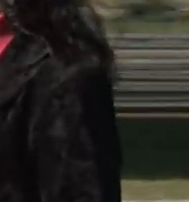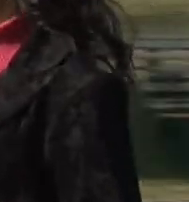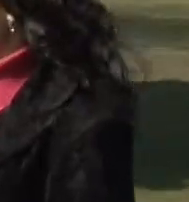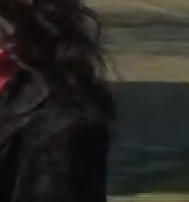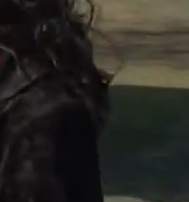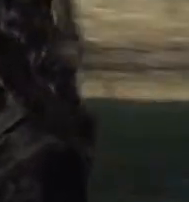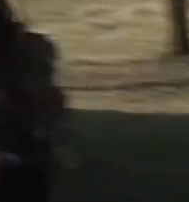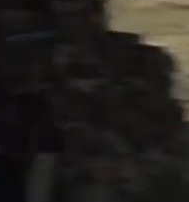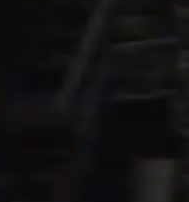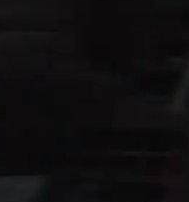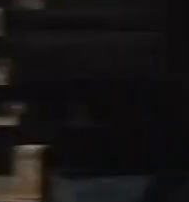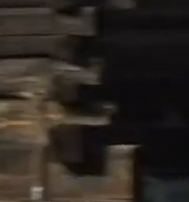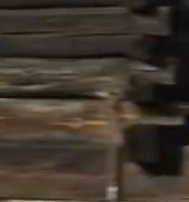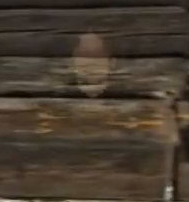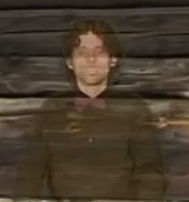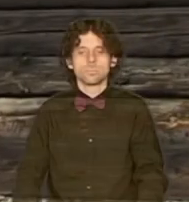Muzyka